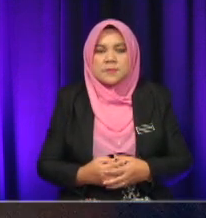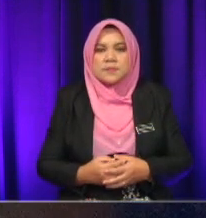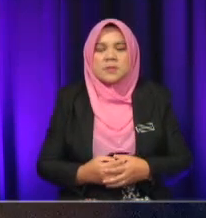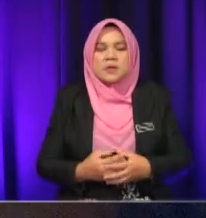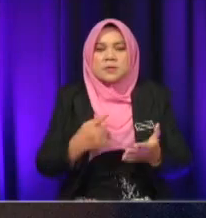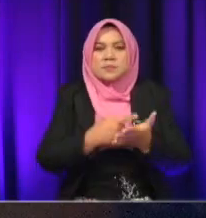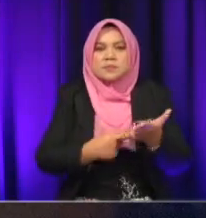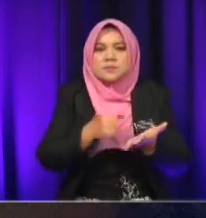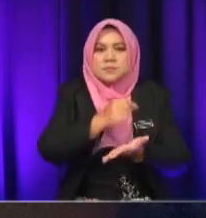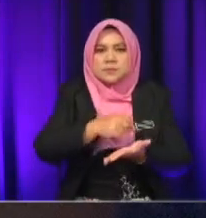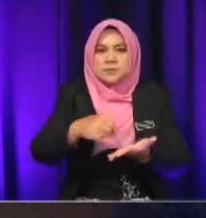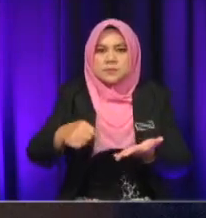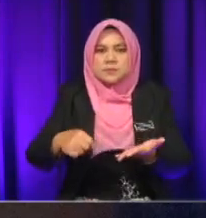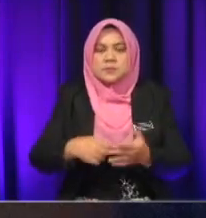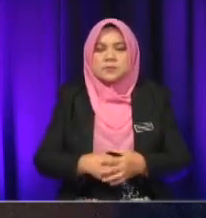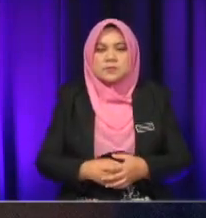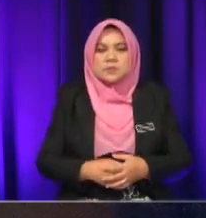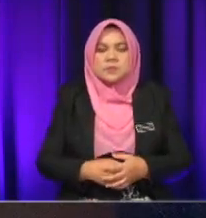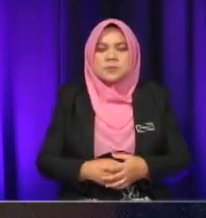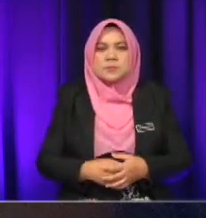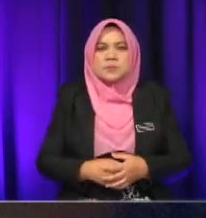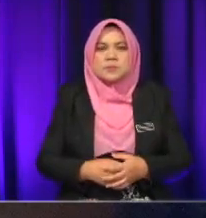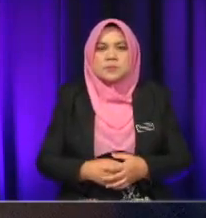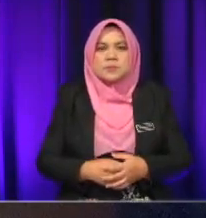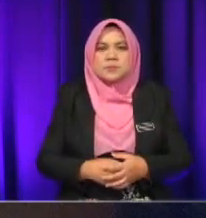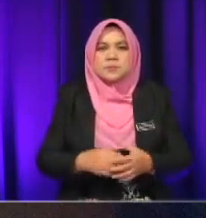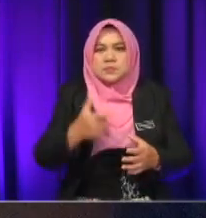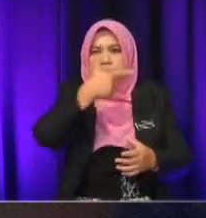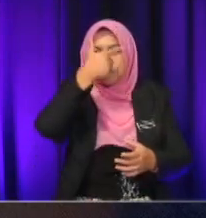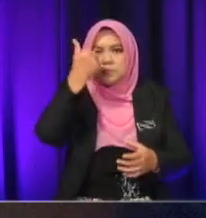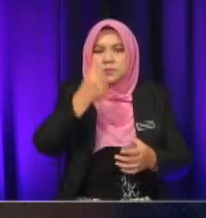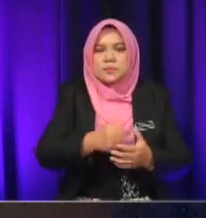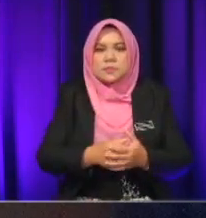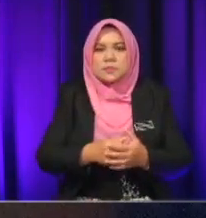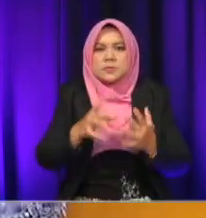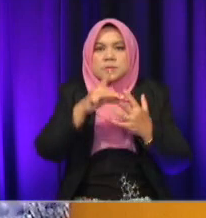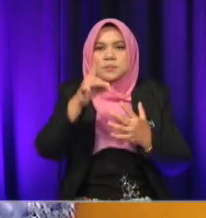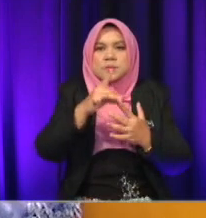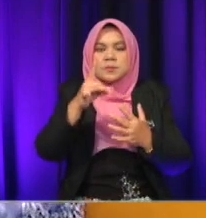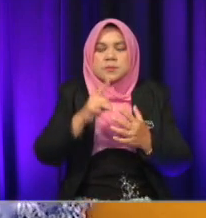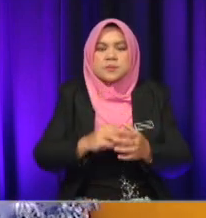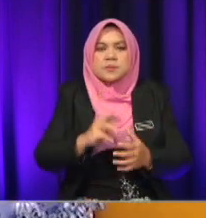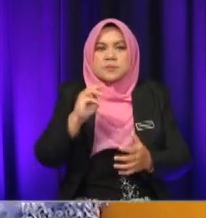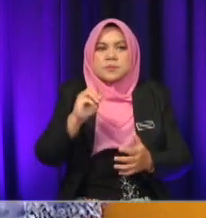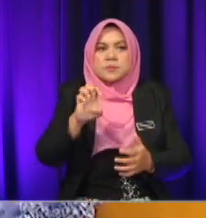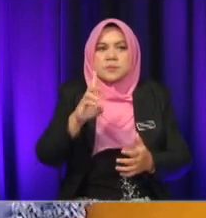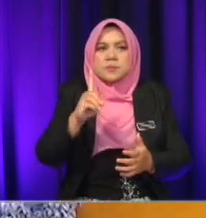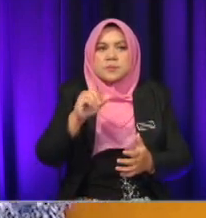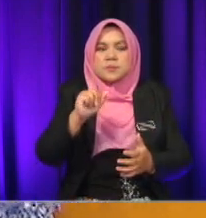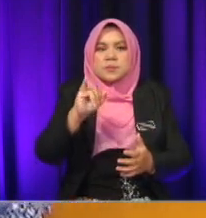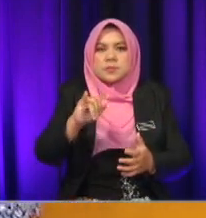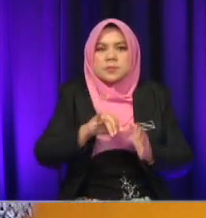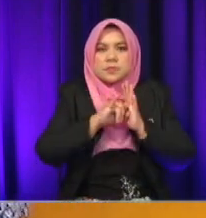ditulis? Tak nak tahu pun jadi nak tahu. Jadi, faktor kita dalam pemilihan media pengiklanan